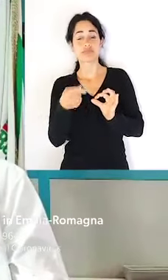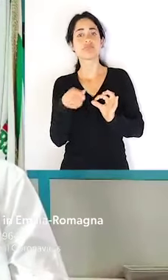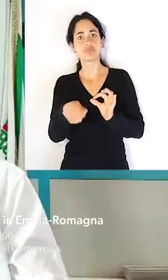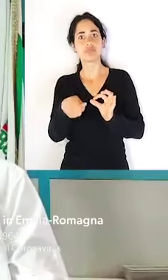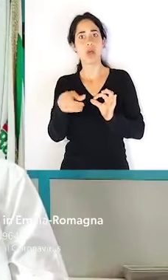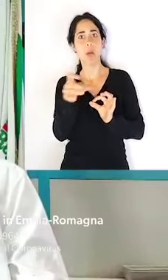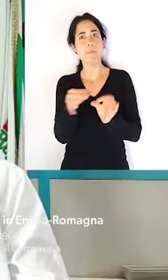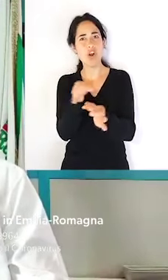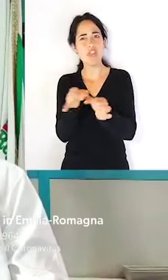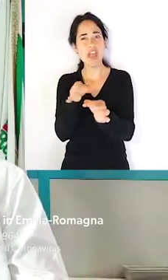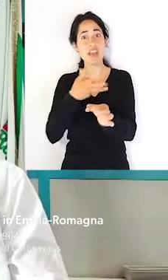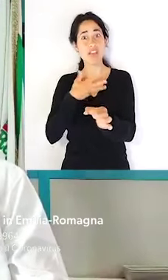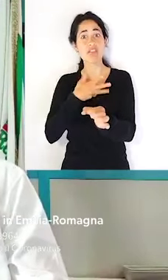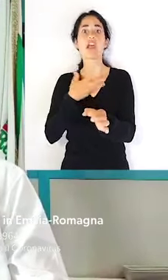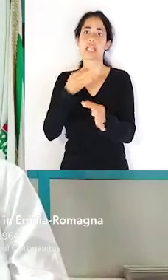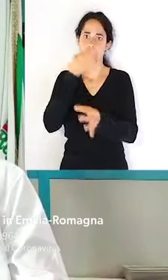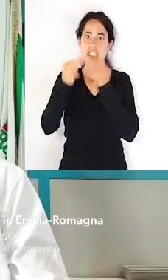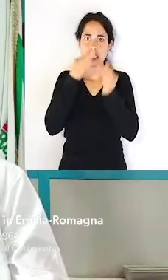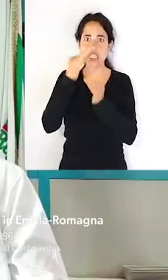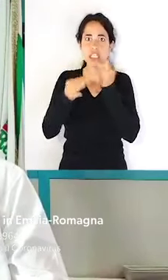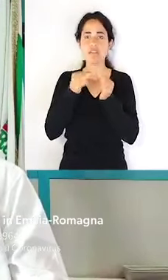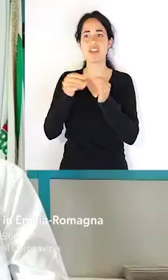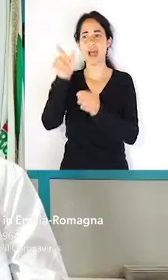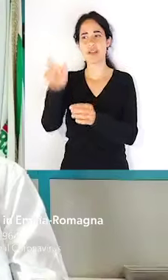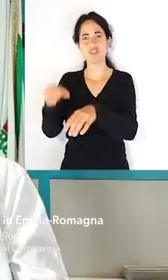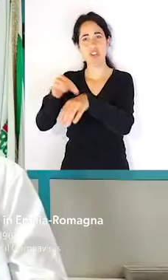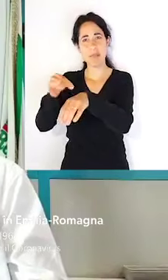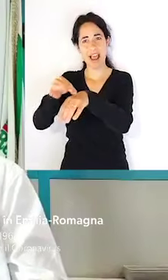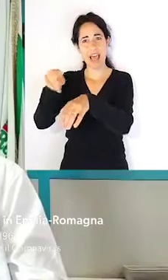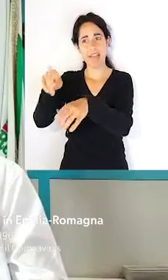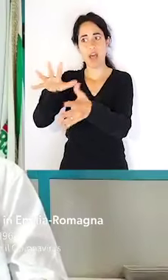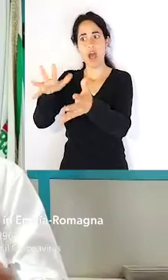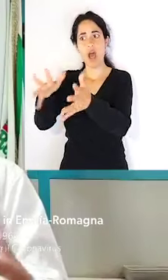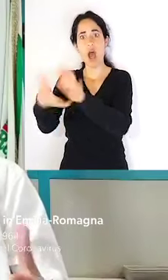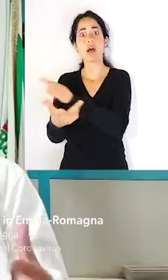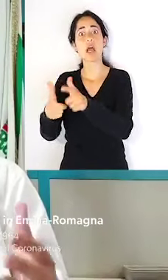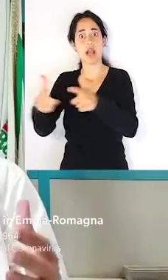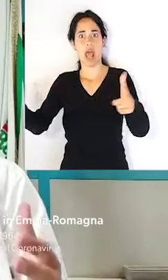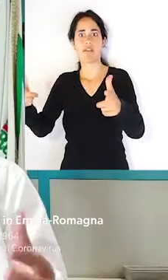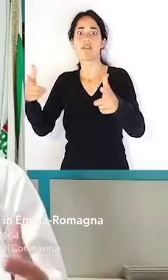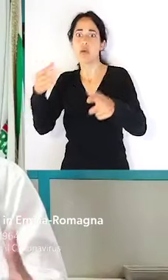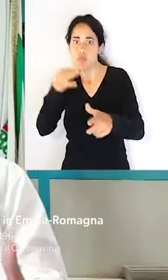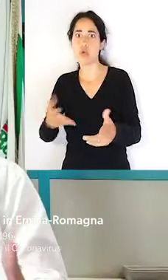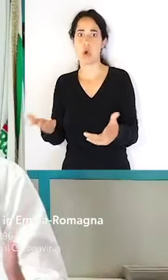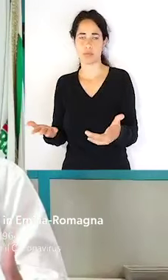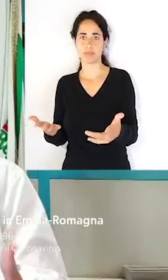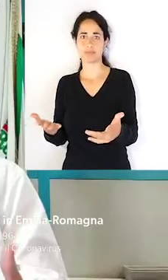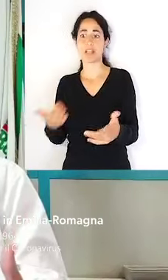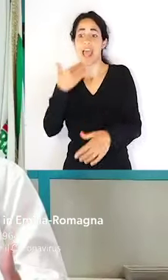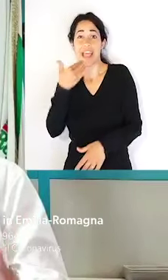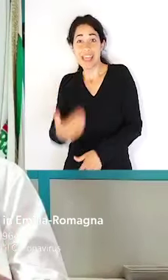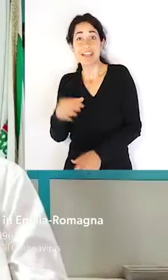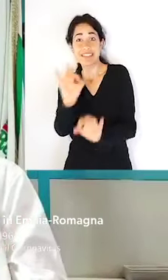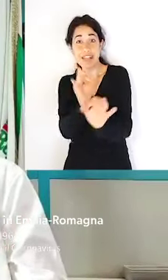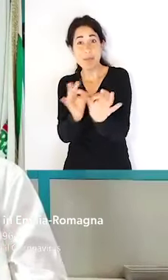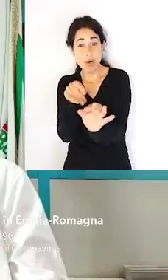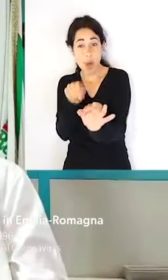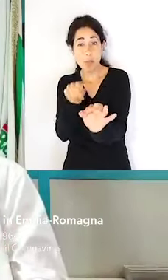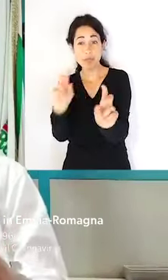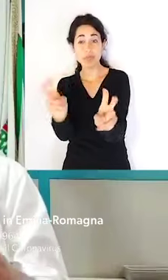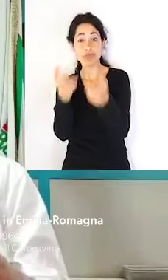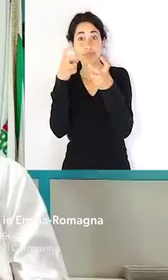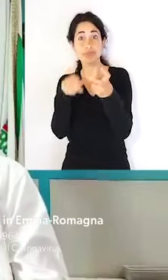clinica molto pericolosa del paziente. Noi siamo oggi in grado di al giorno zero,